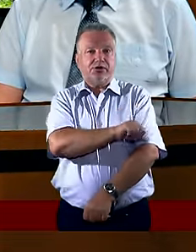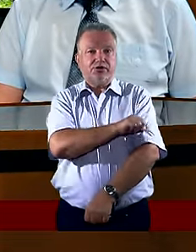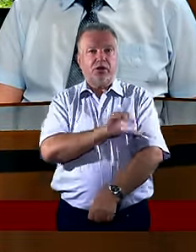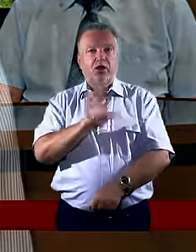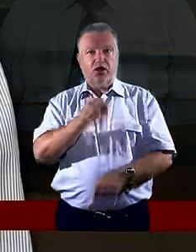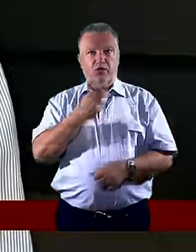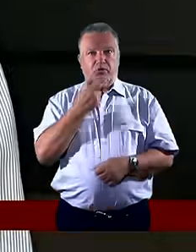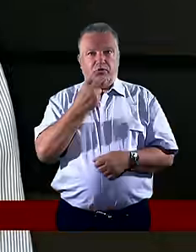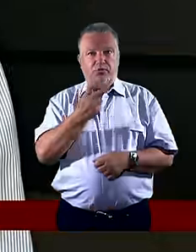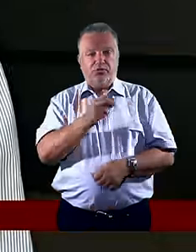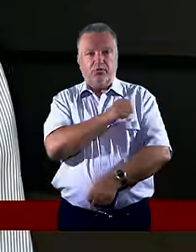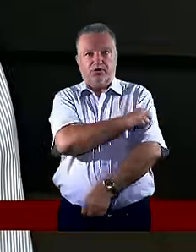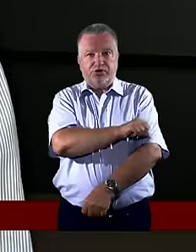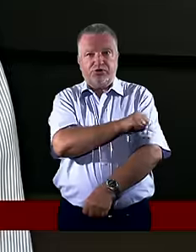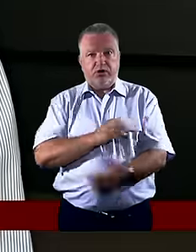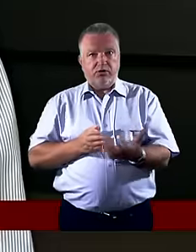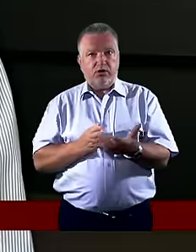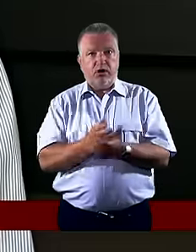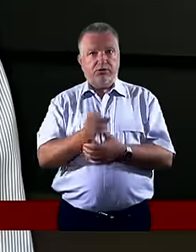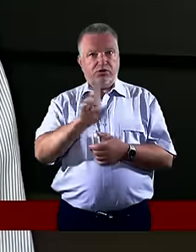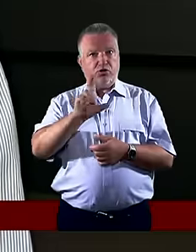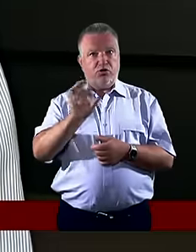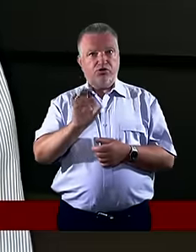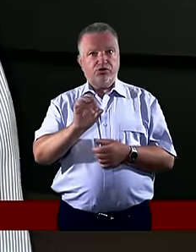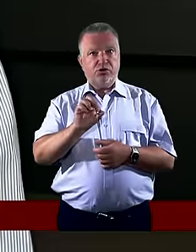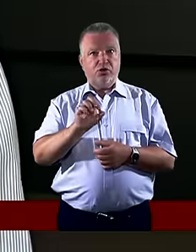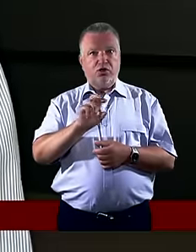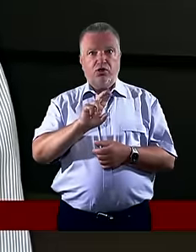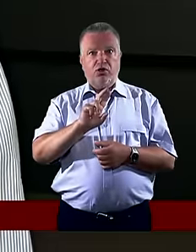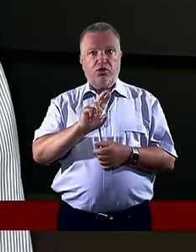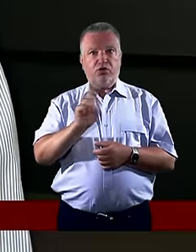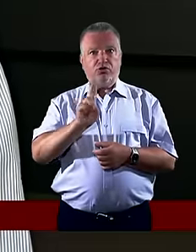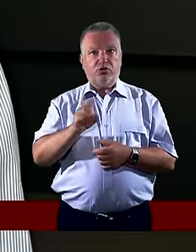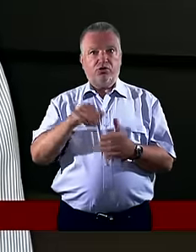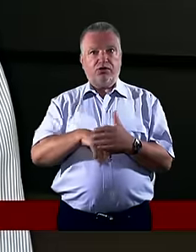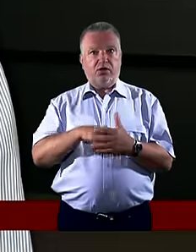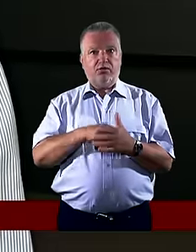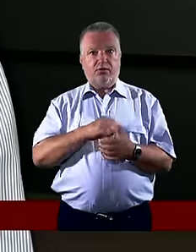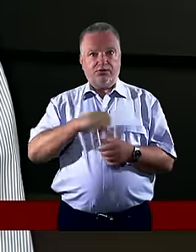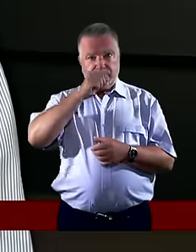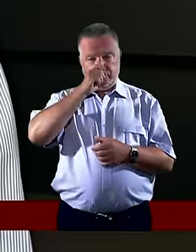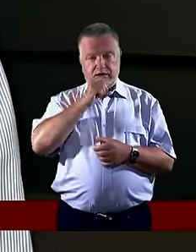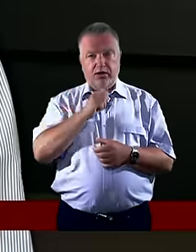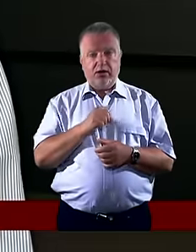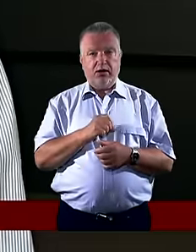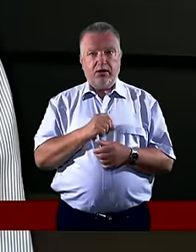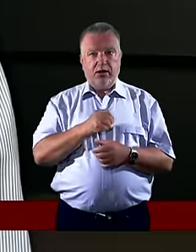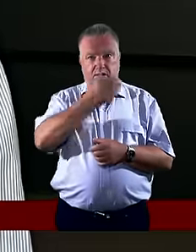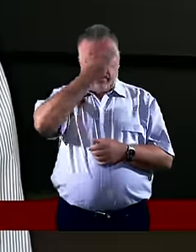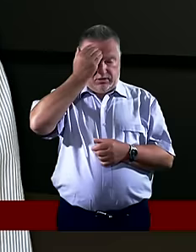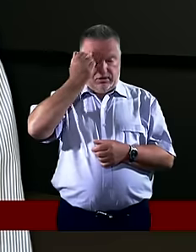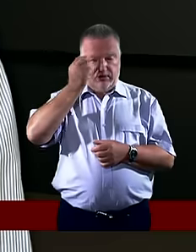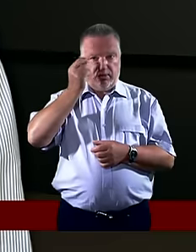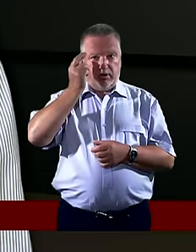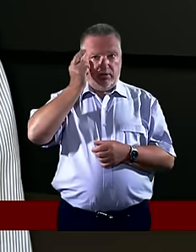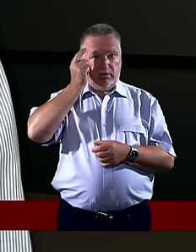bo widzą chrześcijaństwo przez pryzmat kogoś, kto się po prostu nie popisał. Który tak naprawdę człowiek może nie